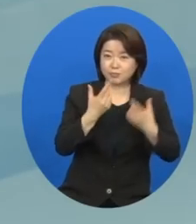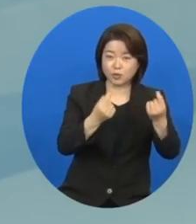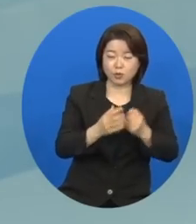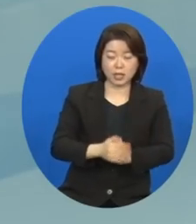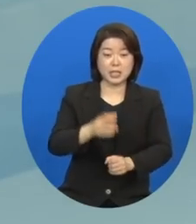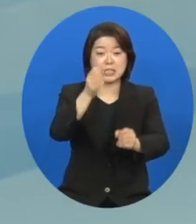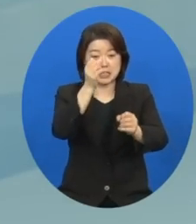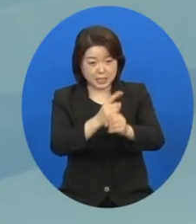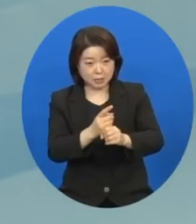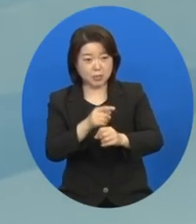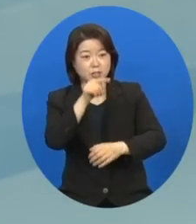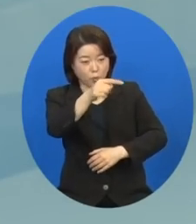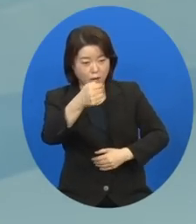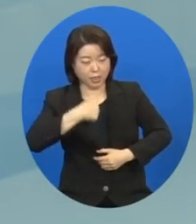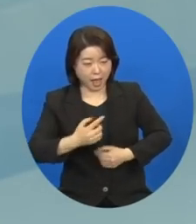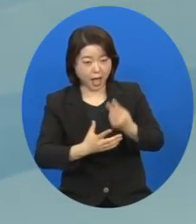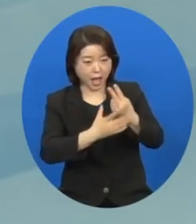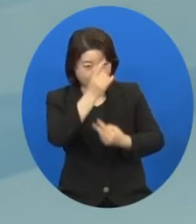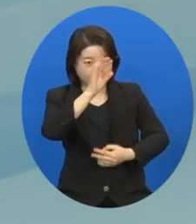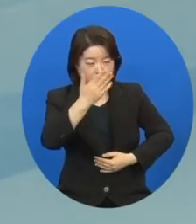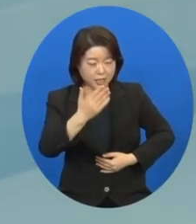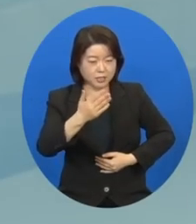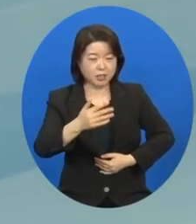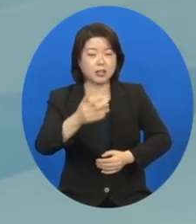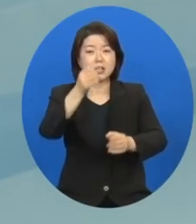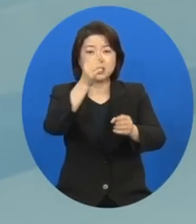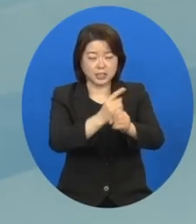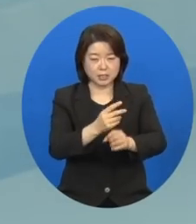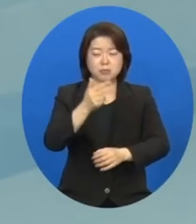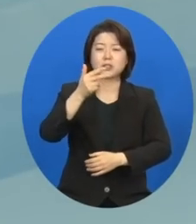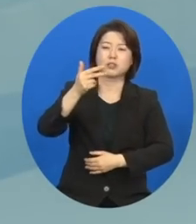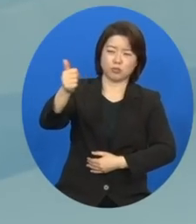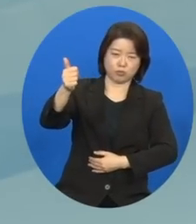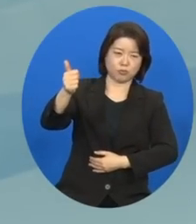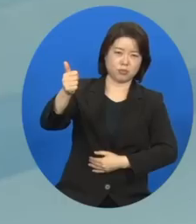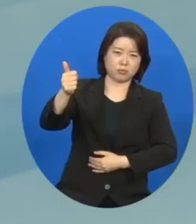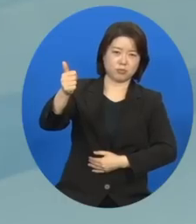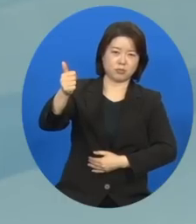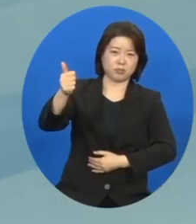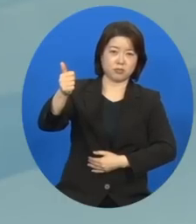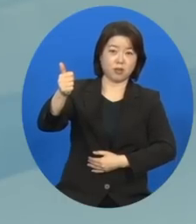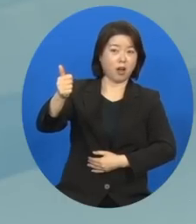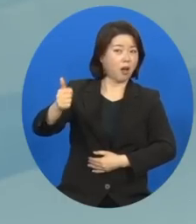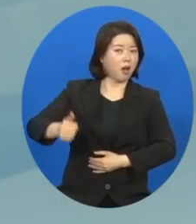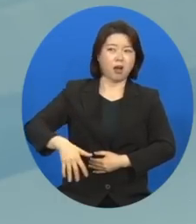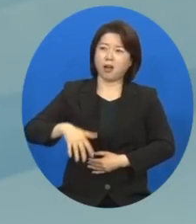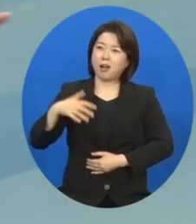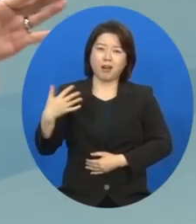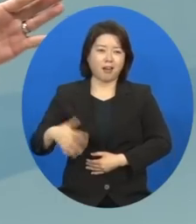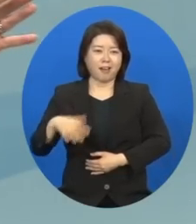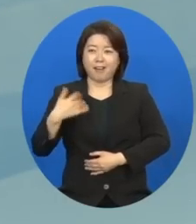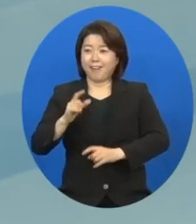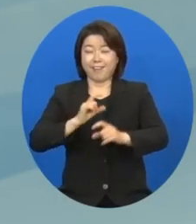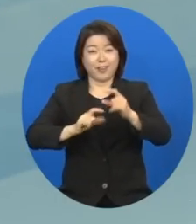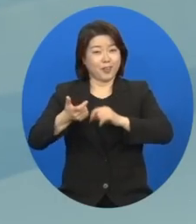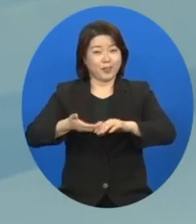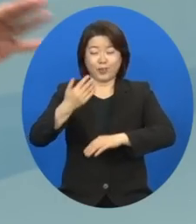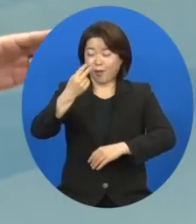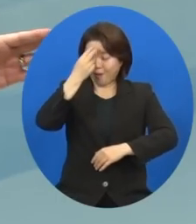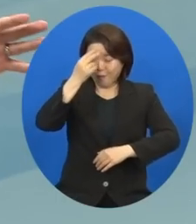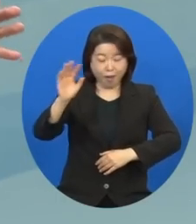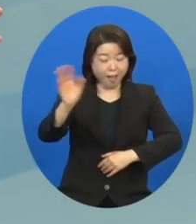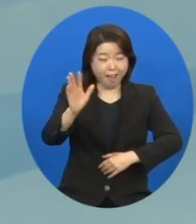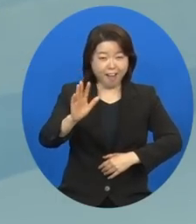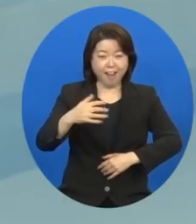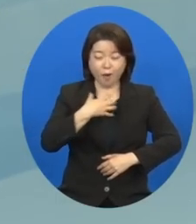너는 이미 나와 하나가 되어서 이미 주다. 더 이상 근심하지 않고 염려하지